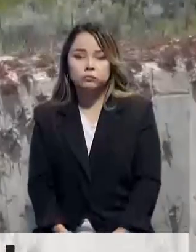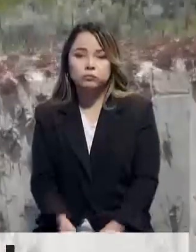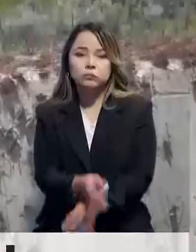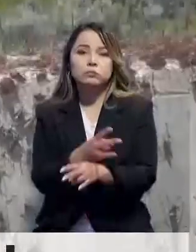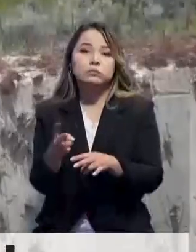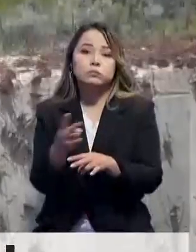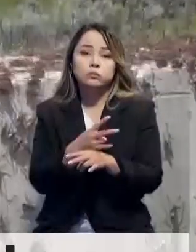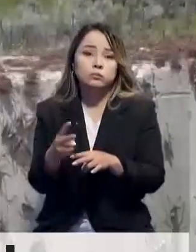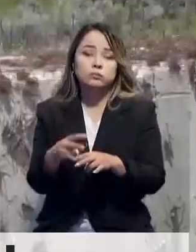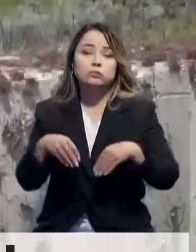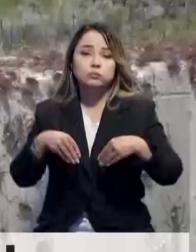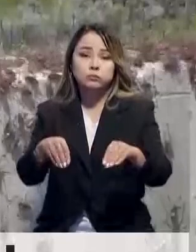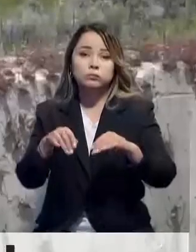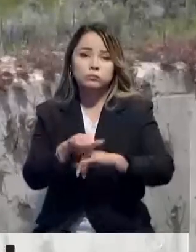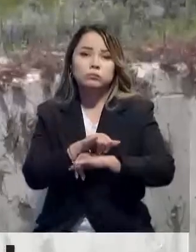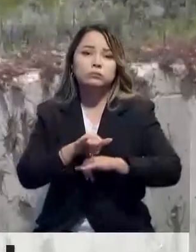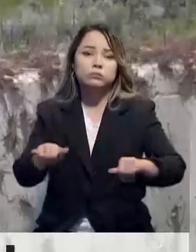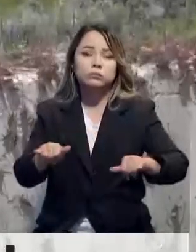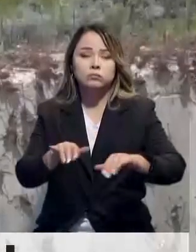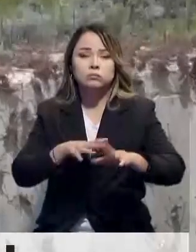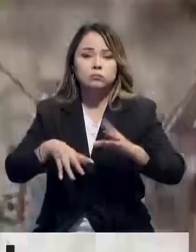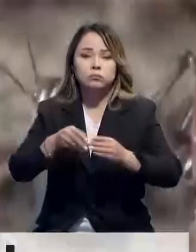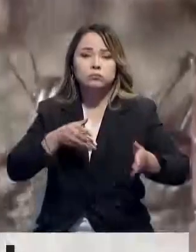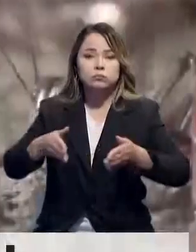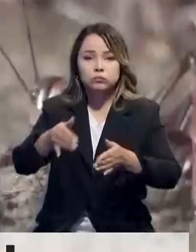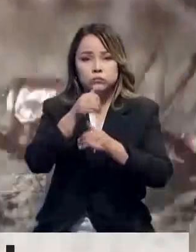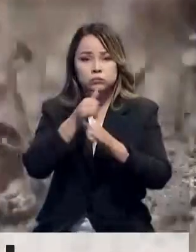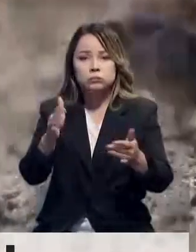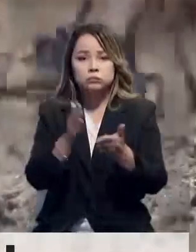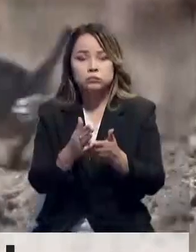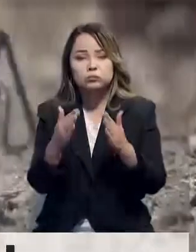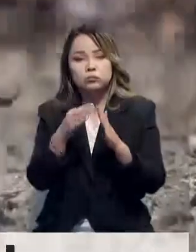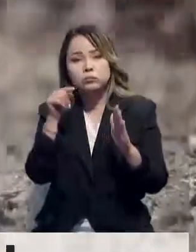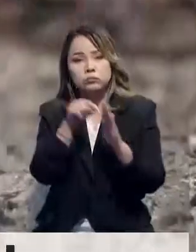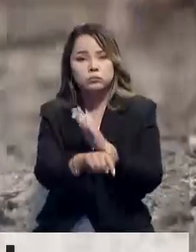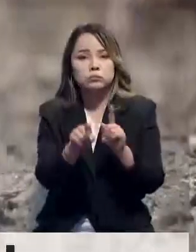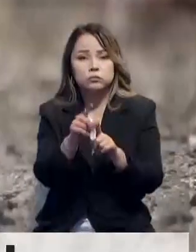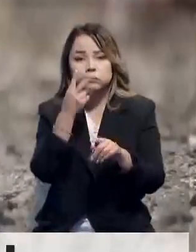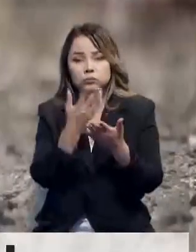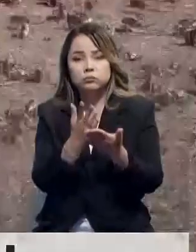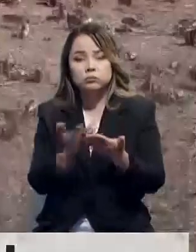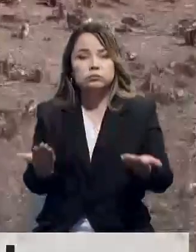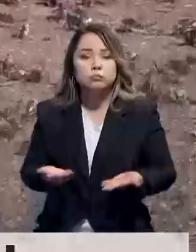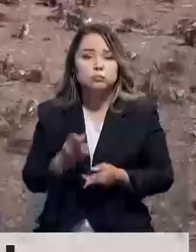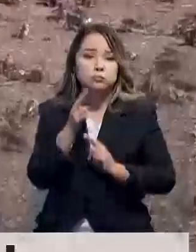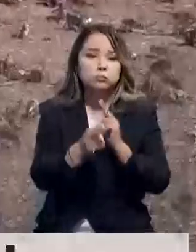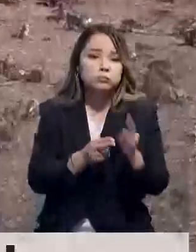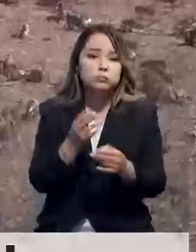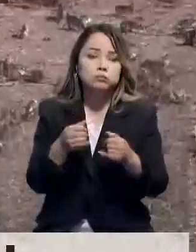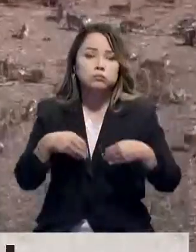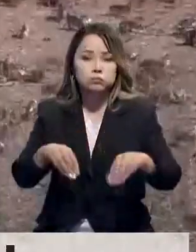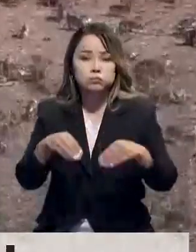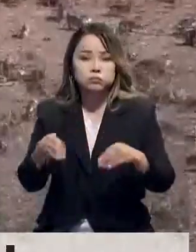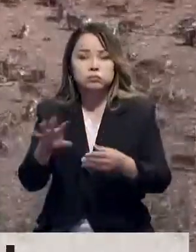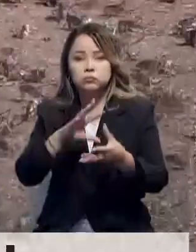Зиян кетсер алқапқа жайылып жолдарды жауып тастады. Тұрғындар шегіртке тіпті үйге кіріп кетіп жатқанын айтады. Ал шаруалар егістіктен